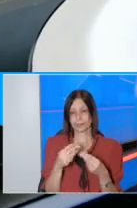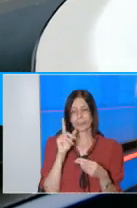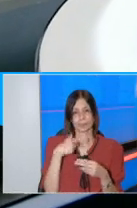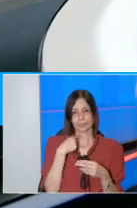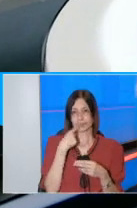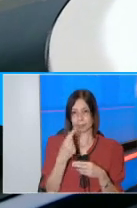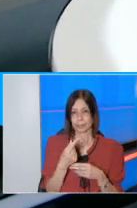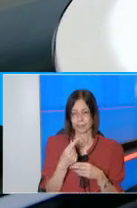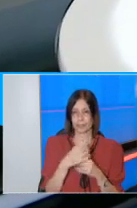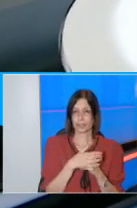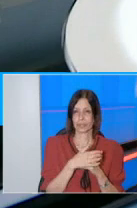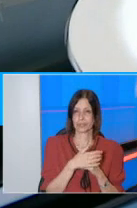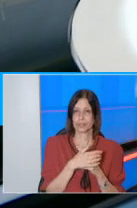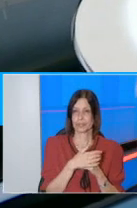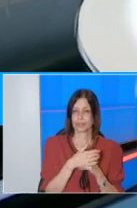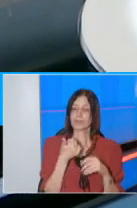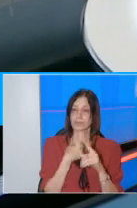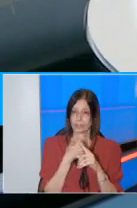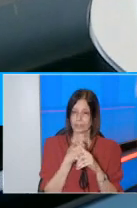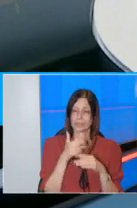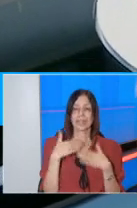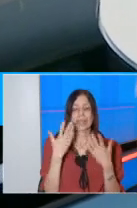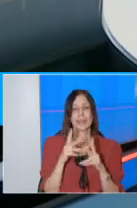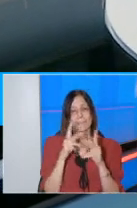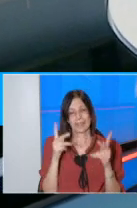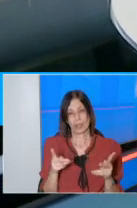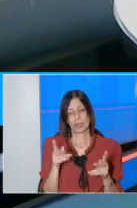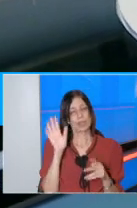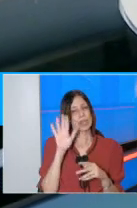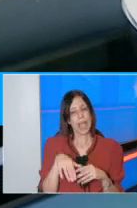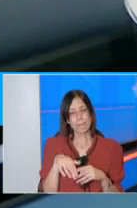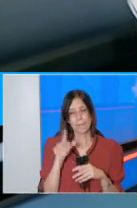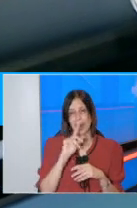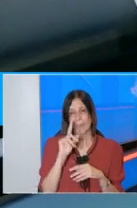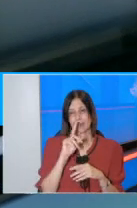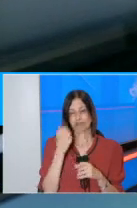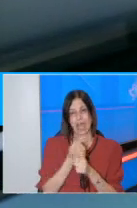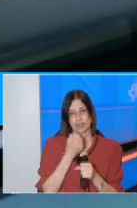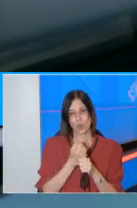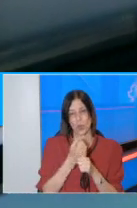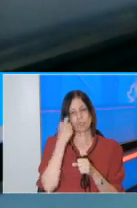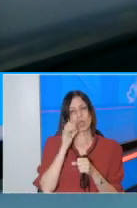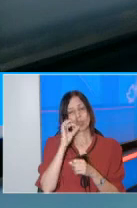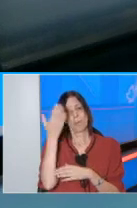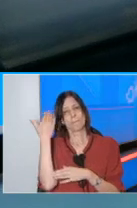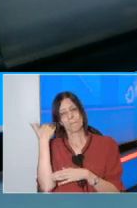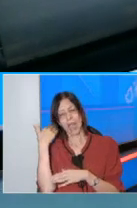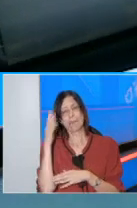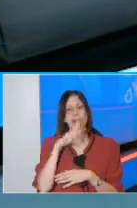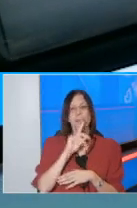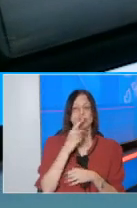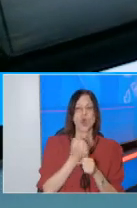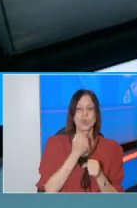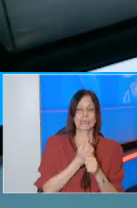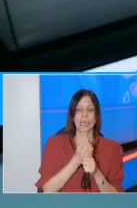אגיד ככה. אחד, זה נתן פתרון כאן גם לאלה שעסקו בפשעים של פעם, וגם לאלה שעוסקים בפשעים